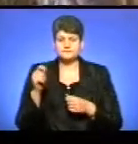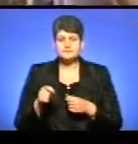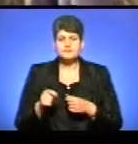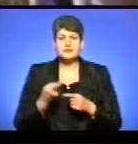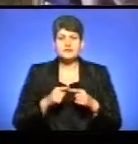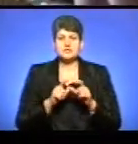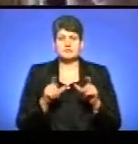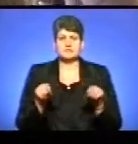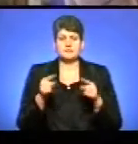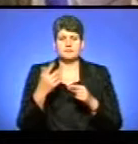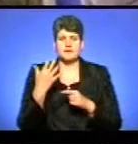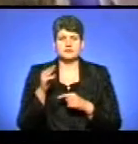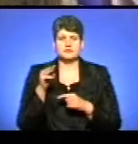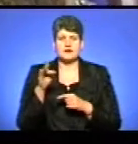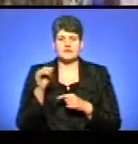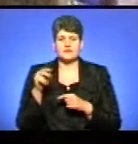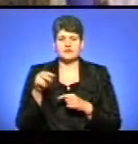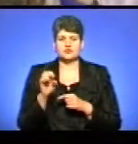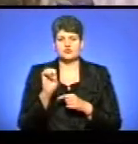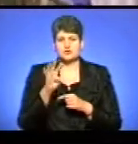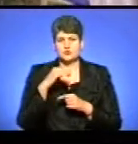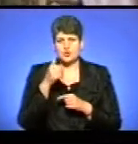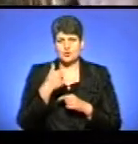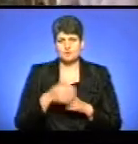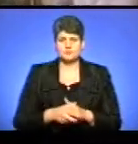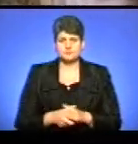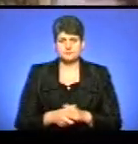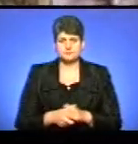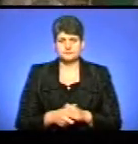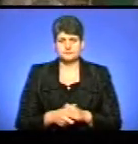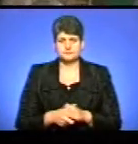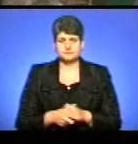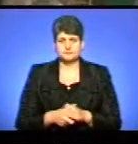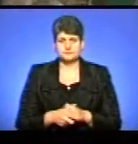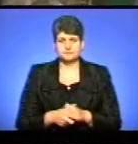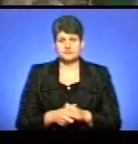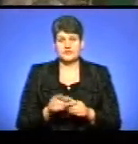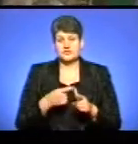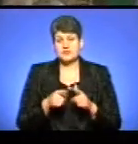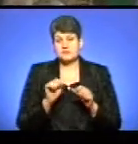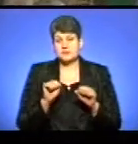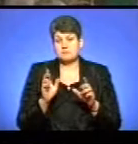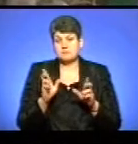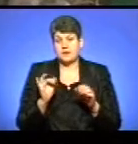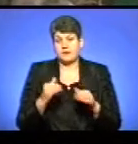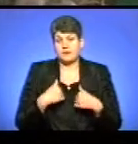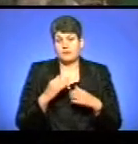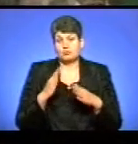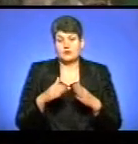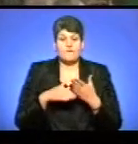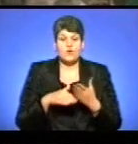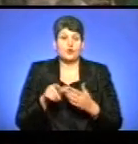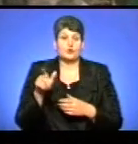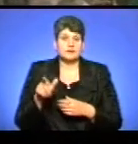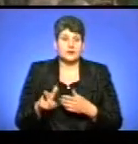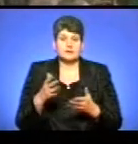заснував 5 травня 2014 року. Чи міг би я бути волонтером? Наприклад,